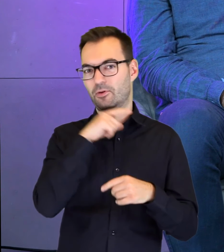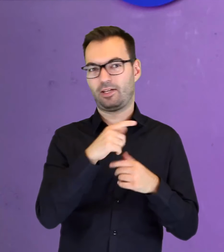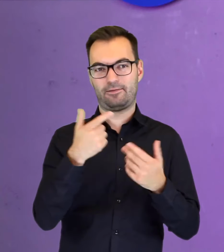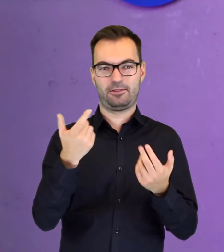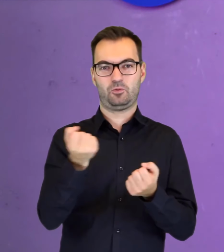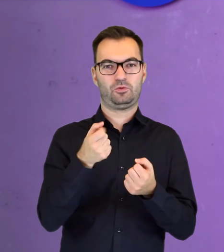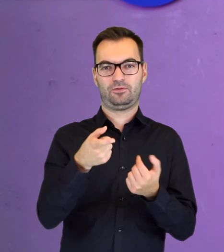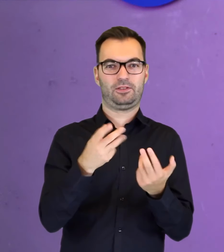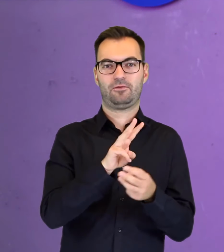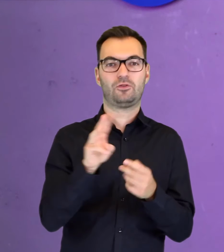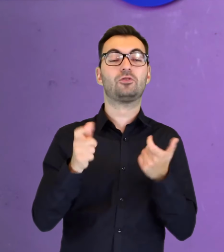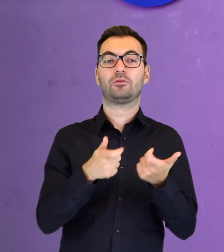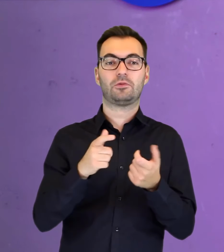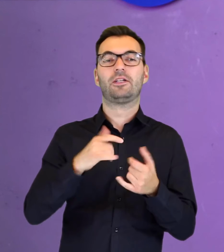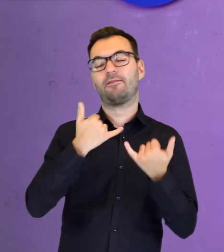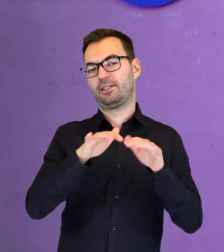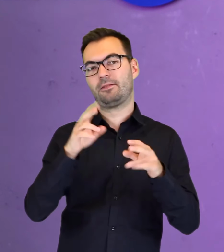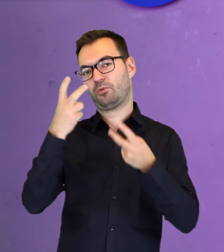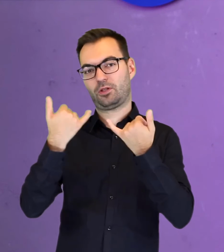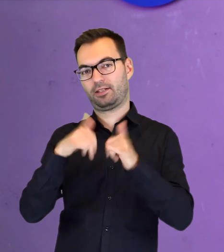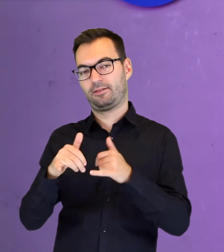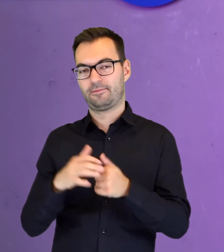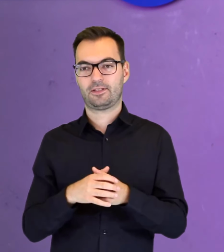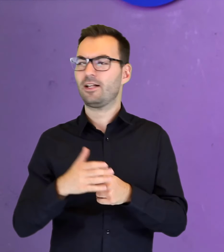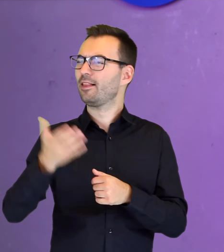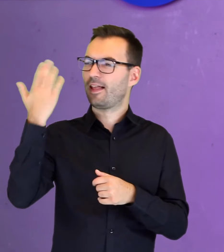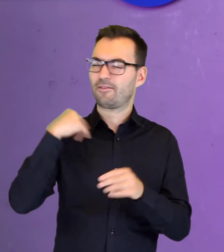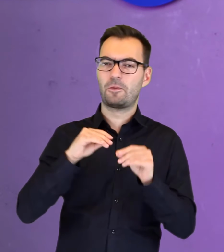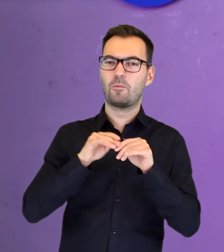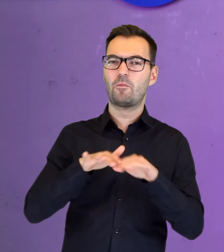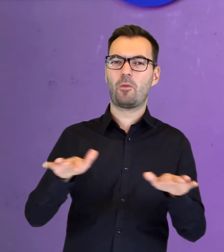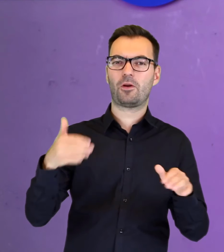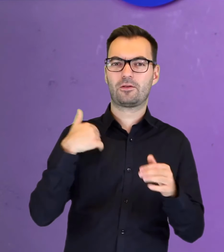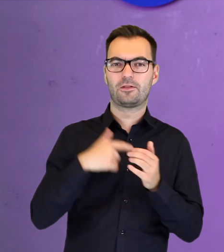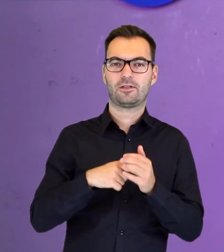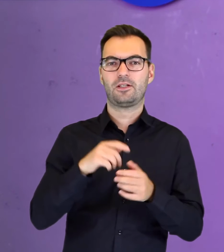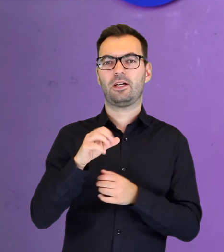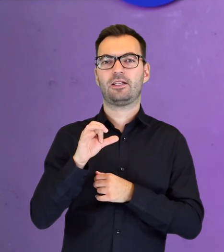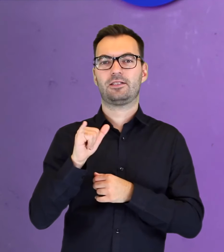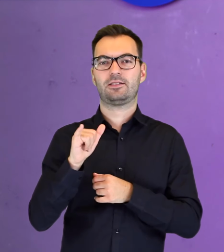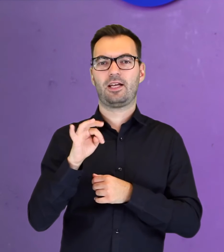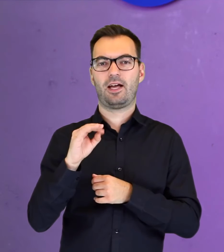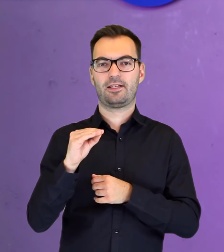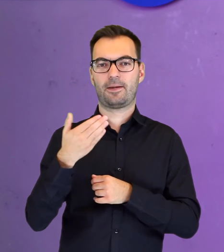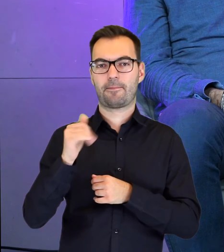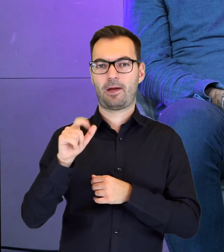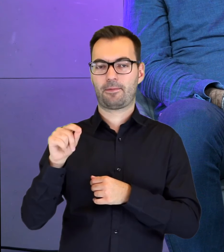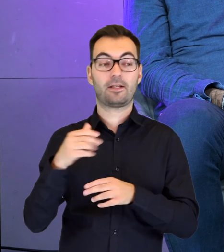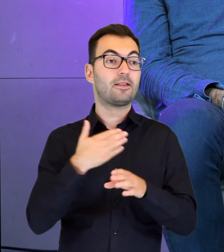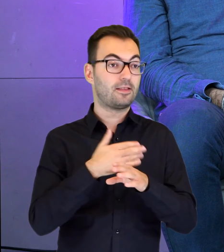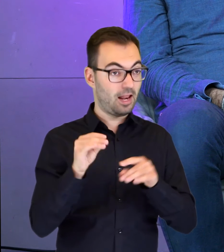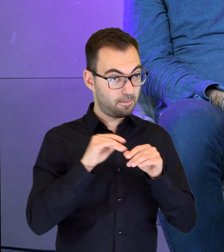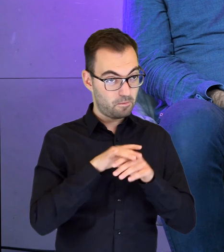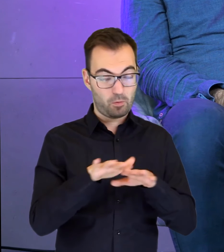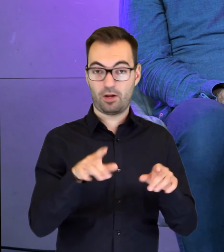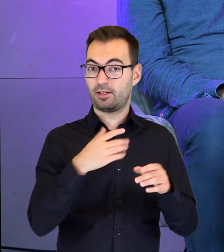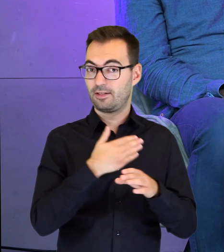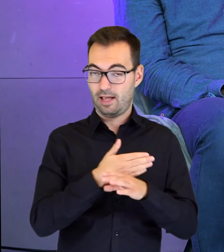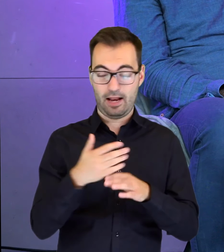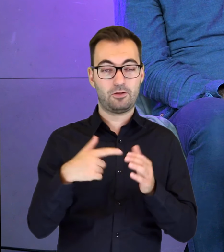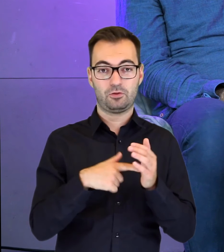i odbije się troszeczkę tak od muru i powie klucze Nie potrafię korzystać z tego portalu i co zrobi pójdzie gdzieś innych swego czasu